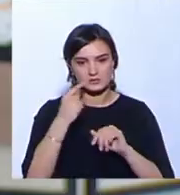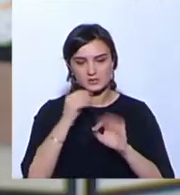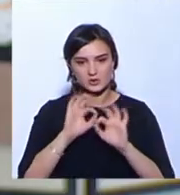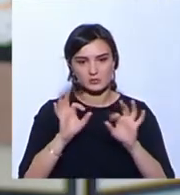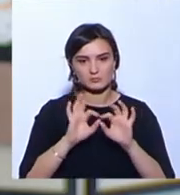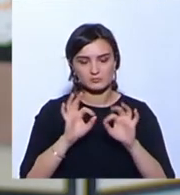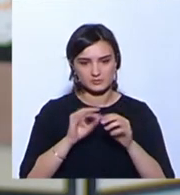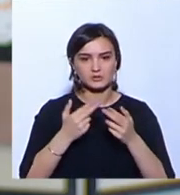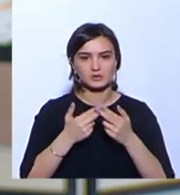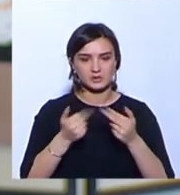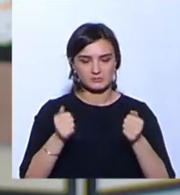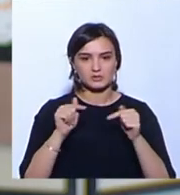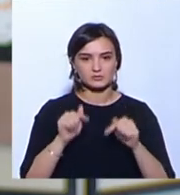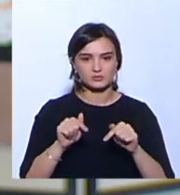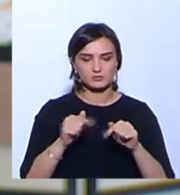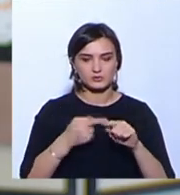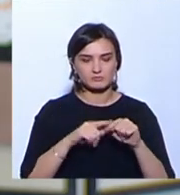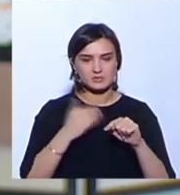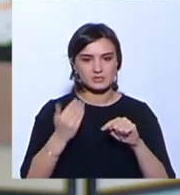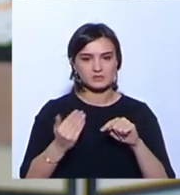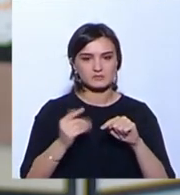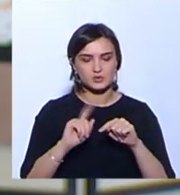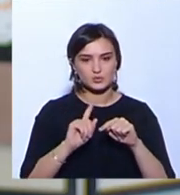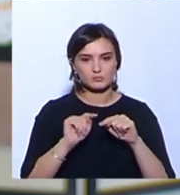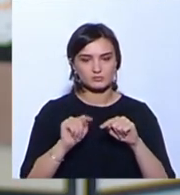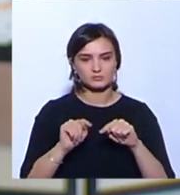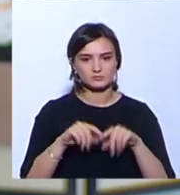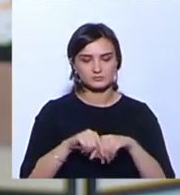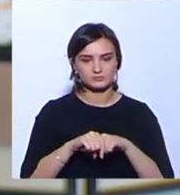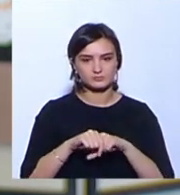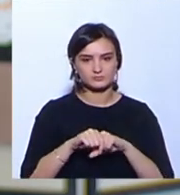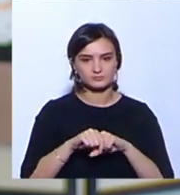საუბრობთ და მუშაობთ. განიხილება იმისათვის, რომ